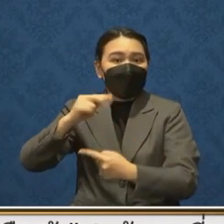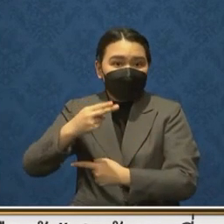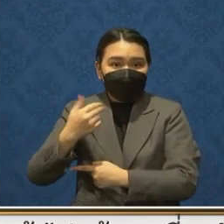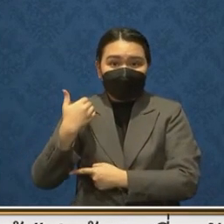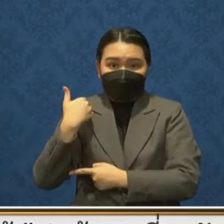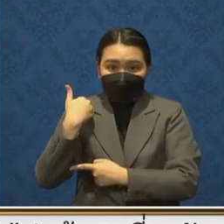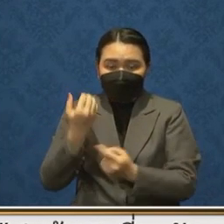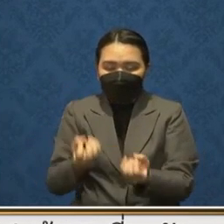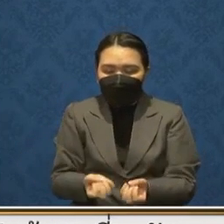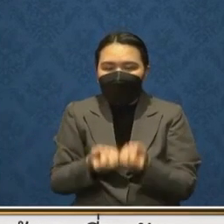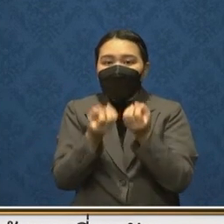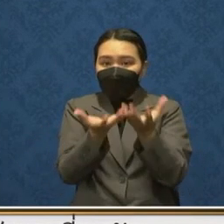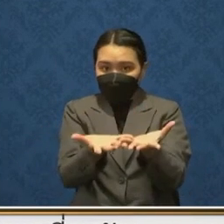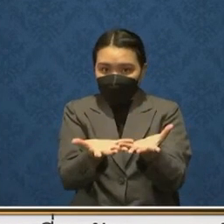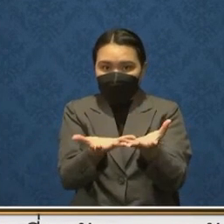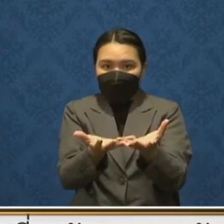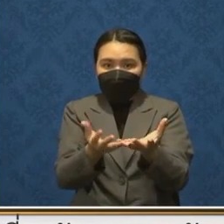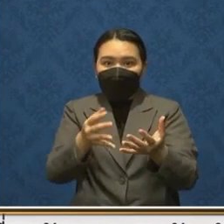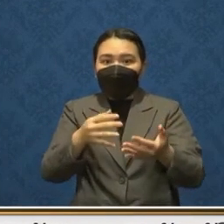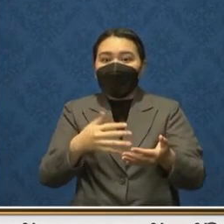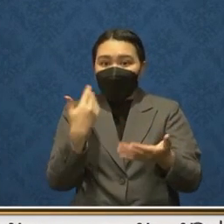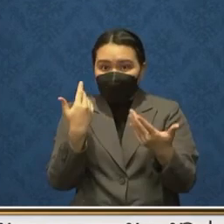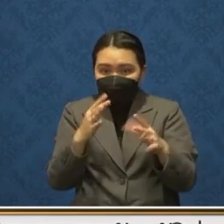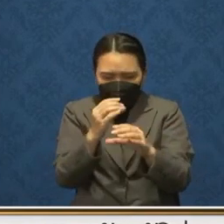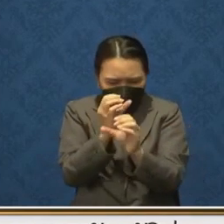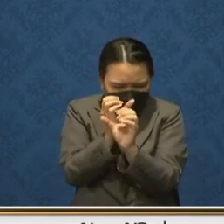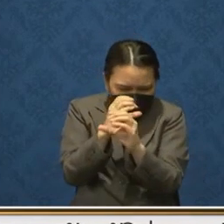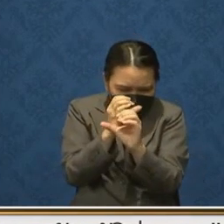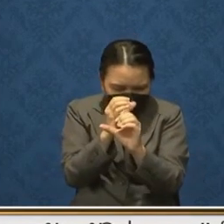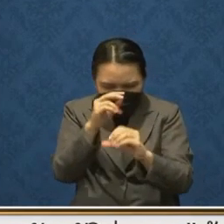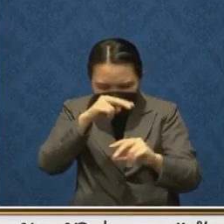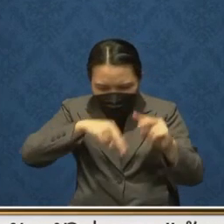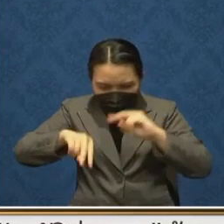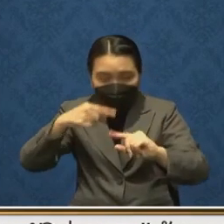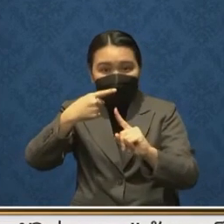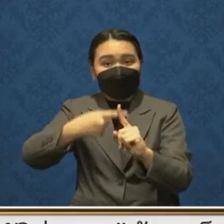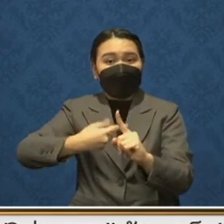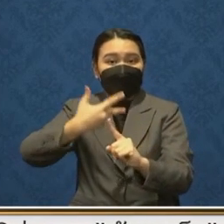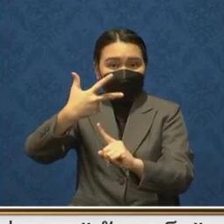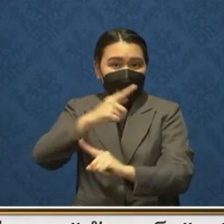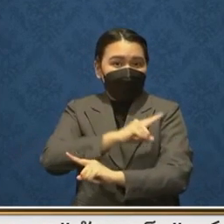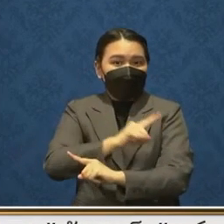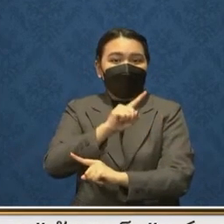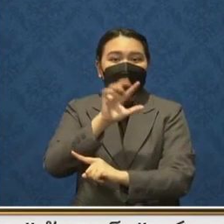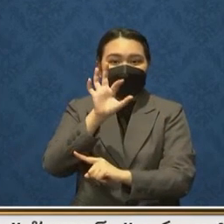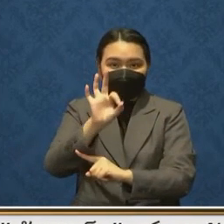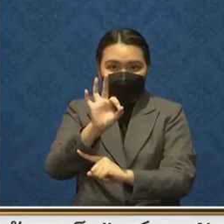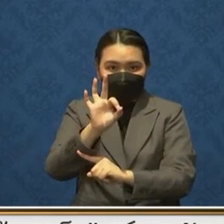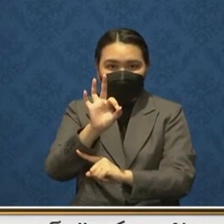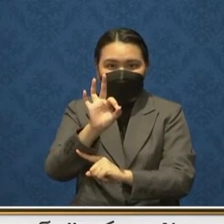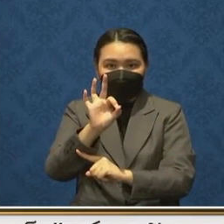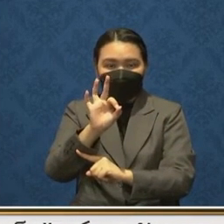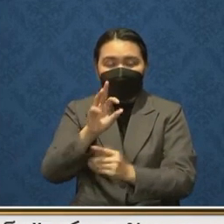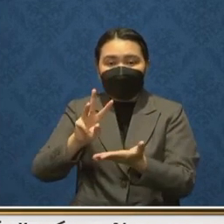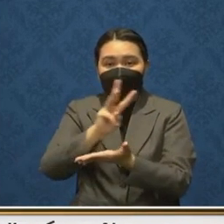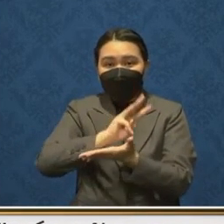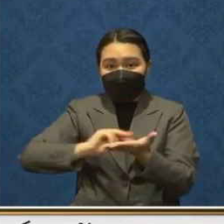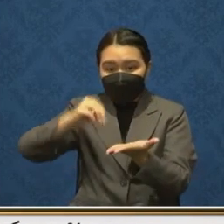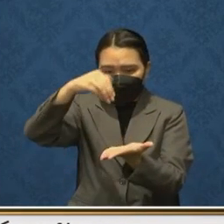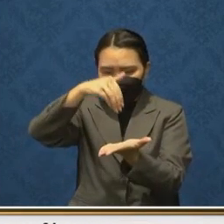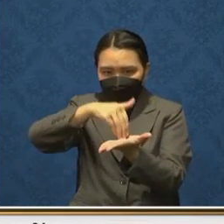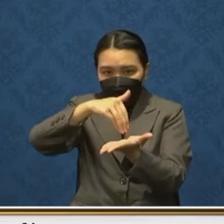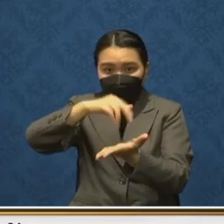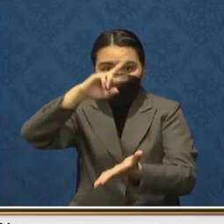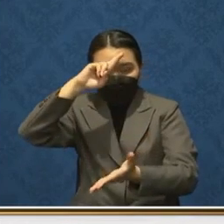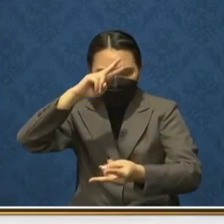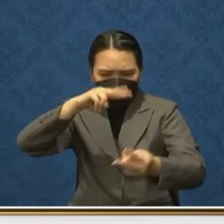เอาไปทรงผลปากฏวันที่ 9 มีนา มหาวลย์ศูยชลสูตโลก เขาต